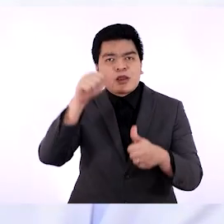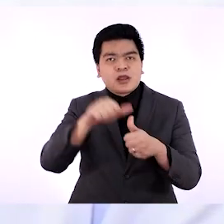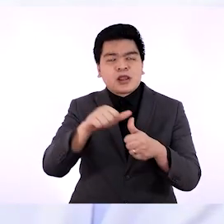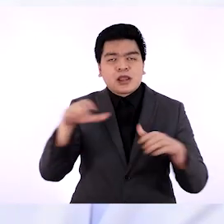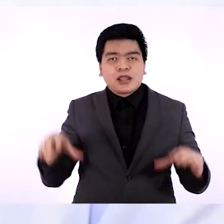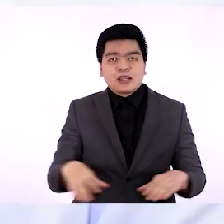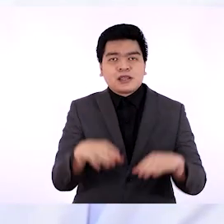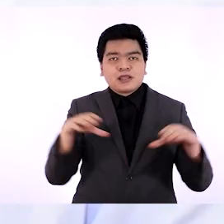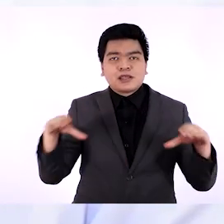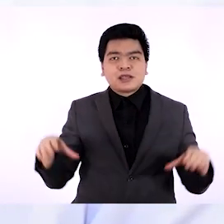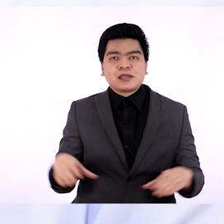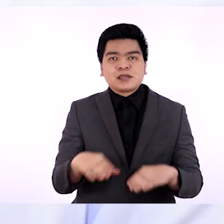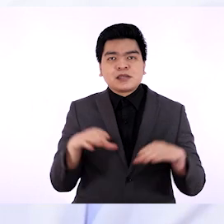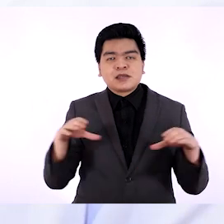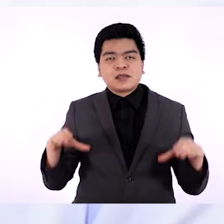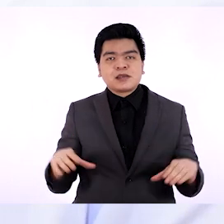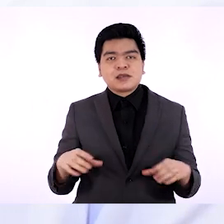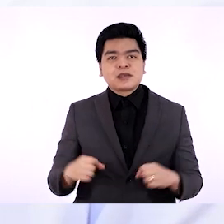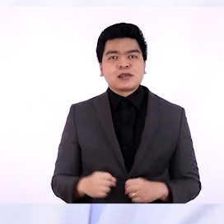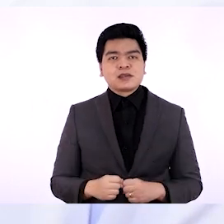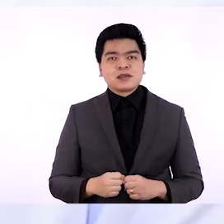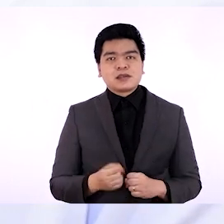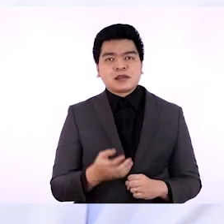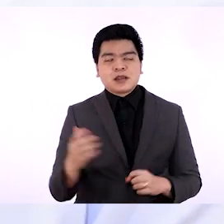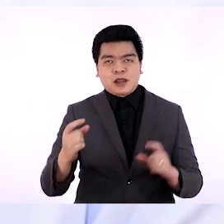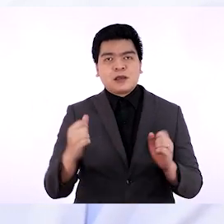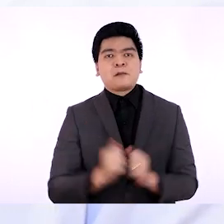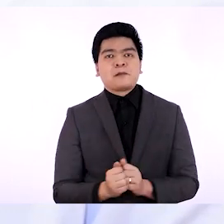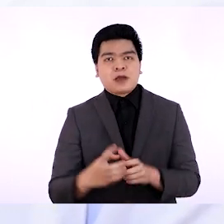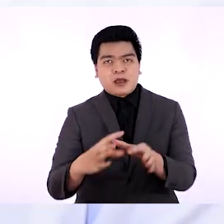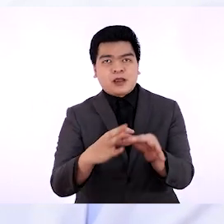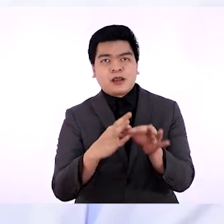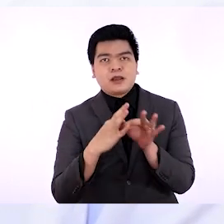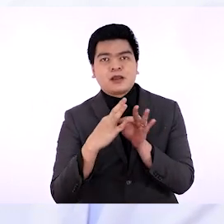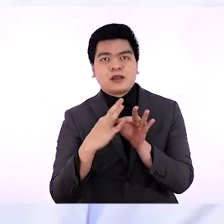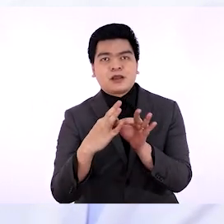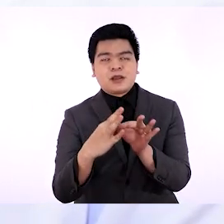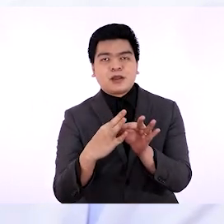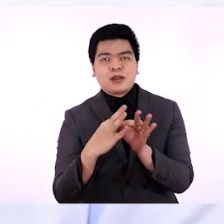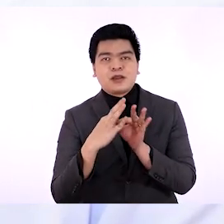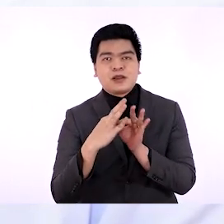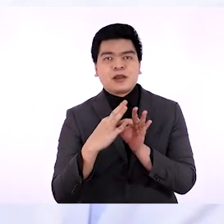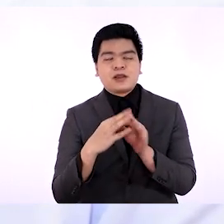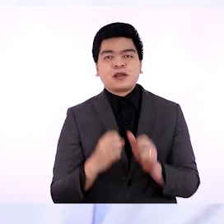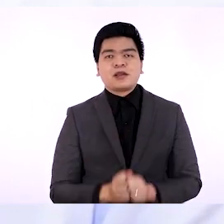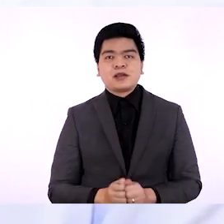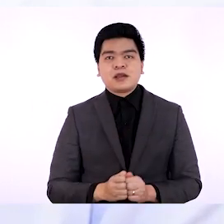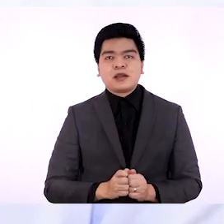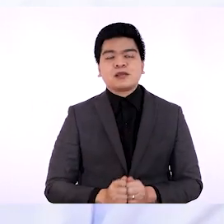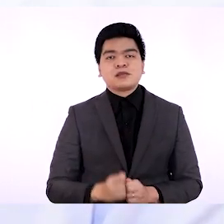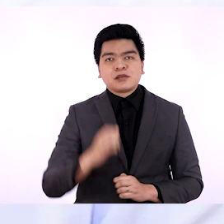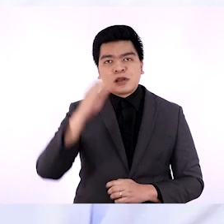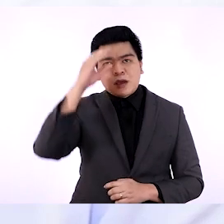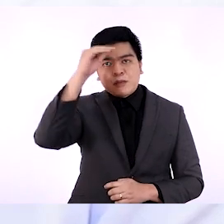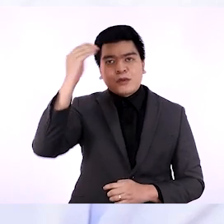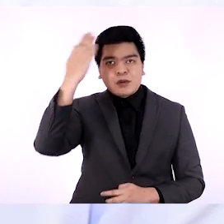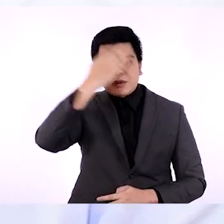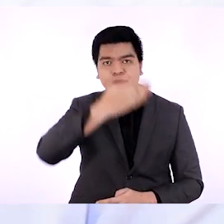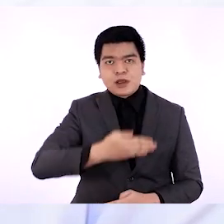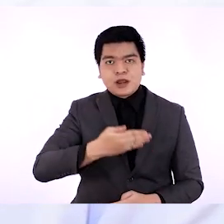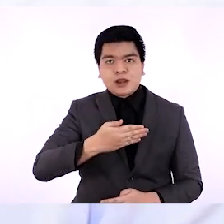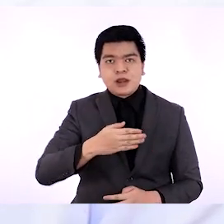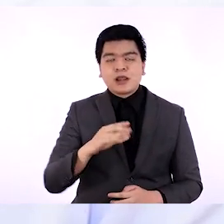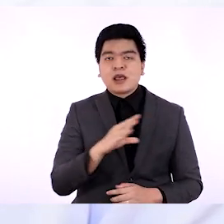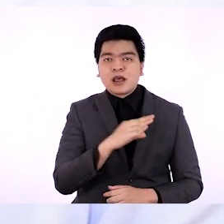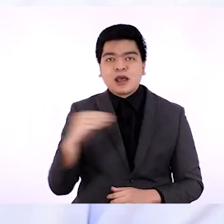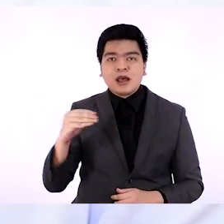aktibidad ay mapaglapit ang damdamin ng mga kabinataan at